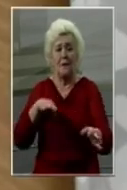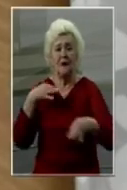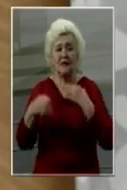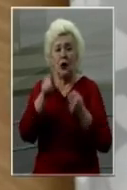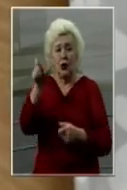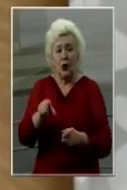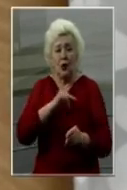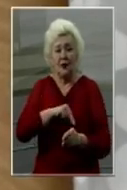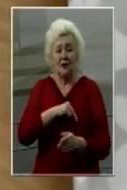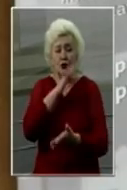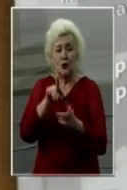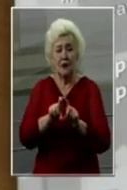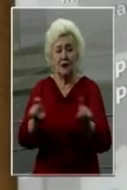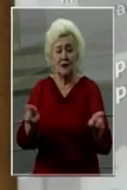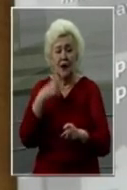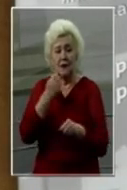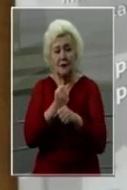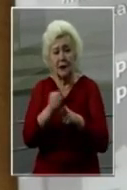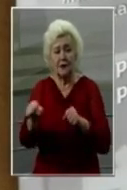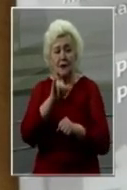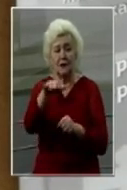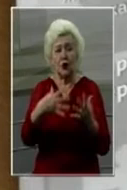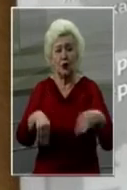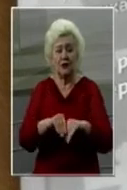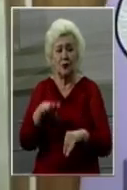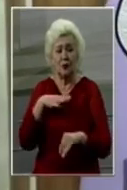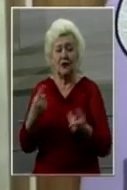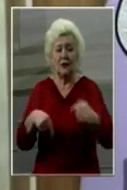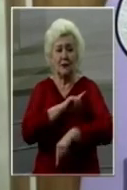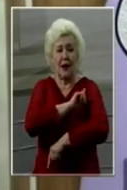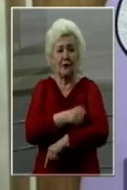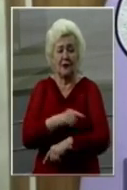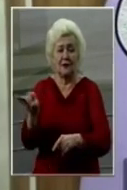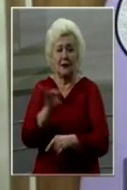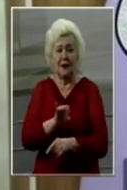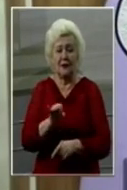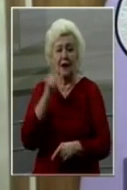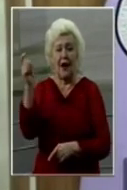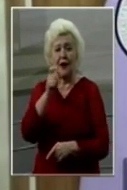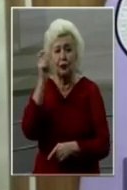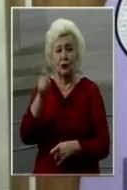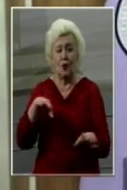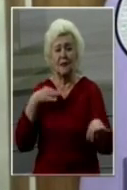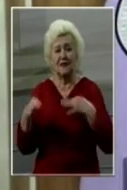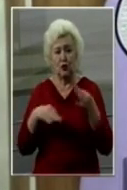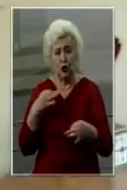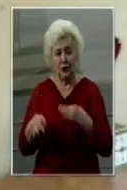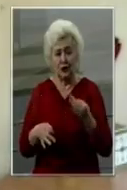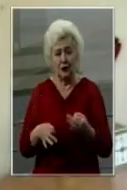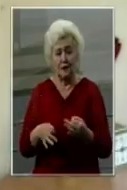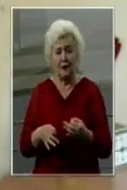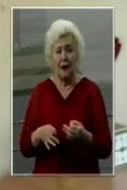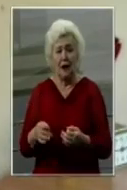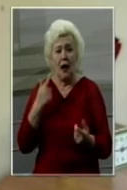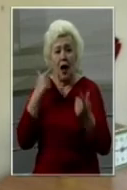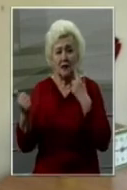Психологиня, яка працює у центрі, каже, насильство у родині буває як фізичним, так і економічним, психологічним.